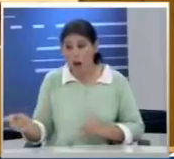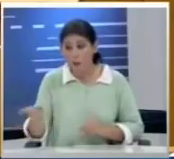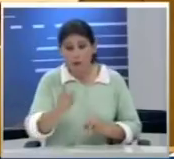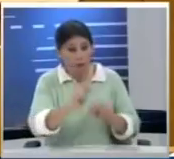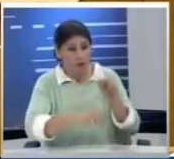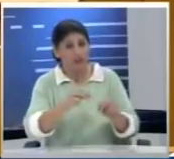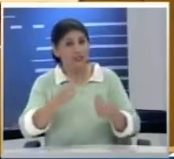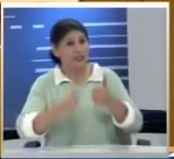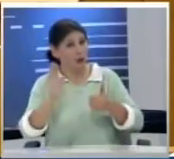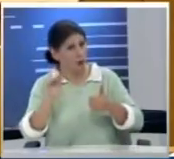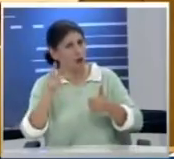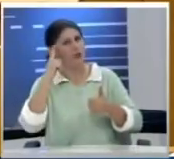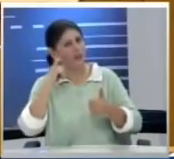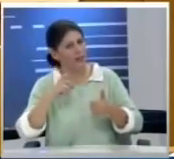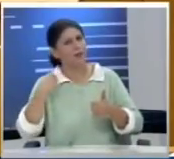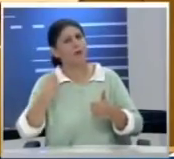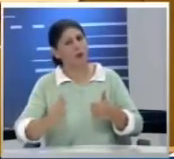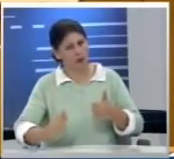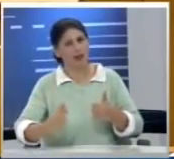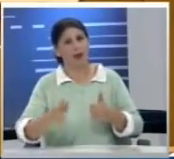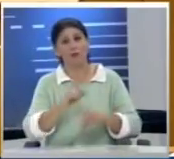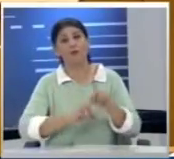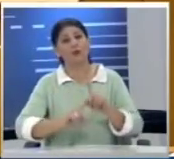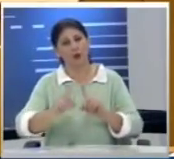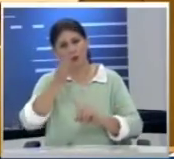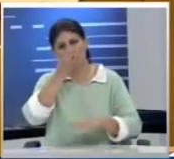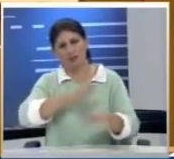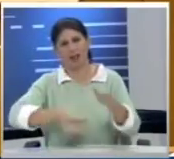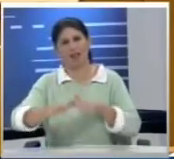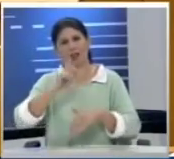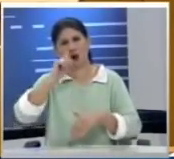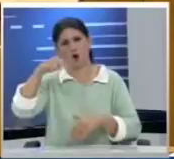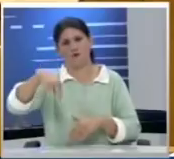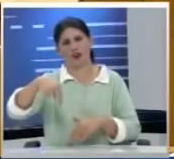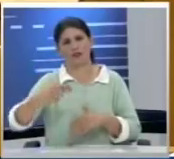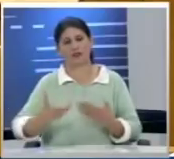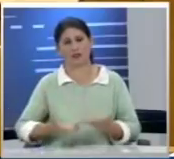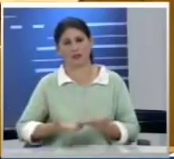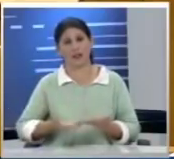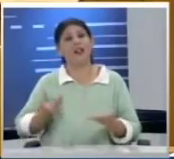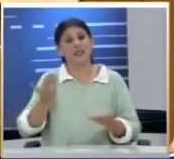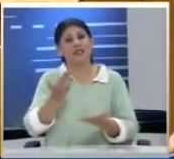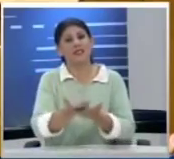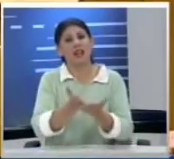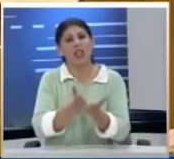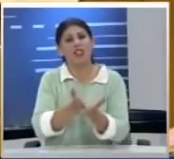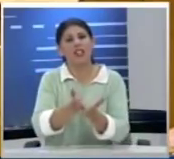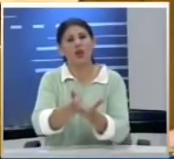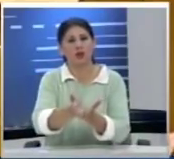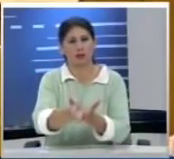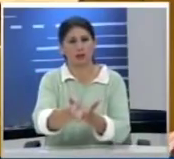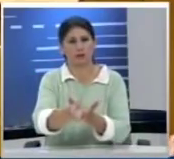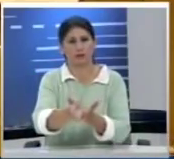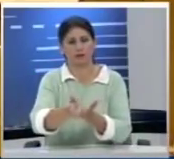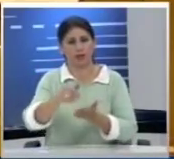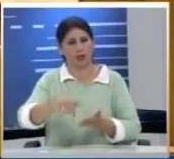τον Ιούλη, γνωρίζει πολύ καλά ποιο είναι το σκάνδαλο Νοβάρτης και ζητά δικαιοσύνη. Και